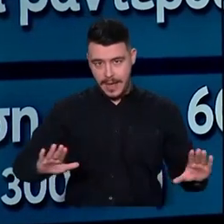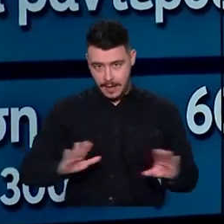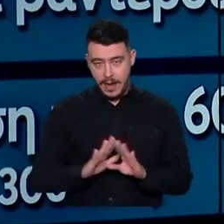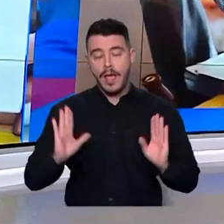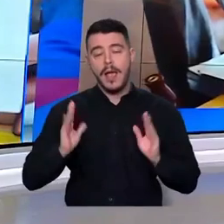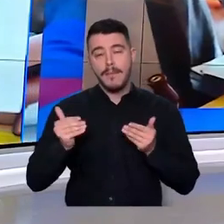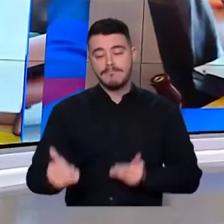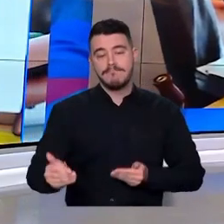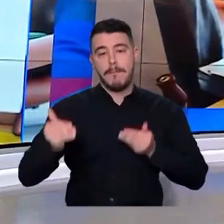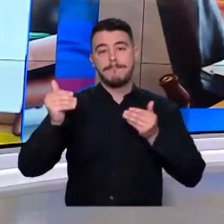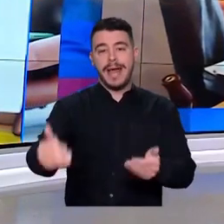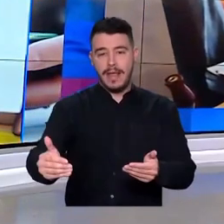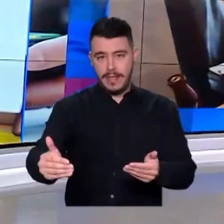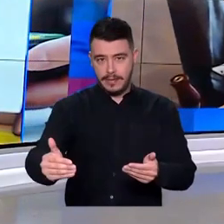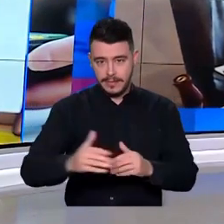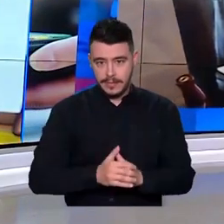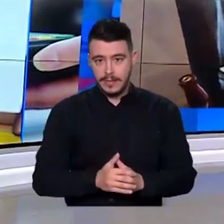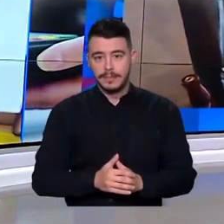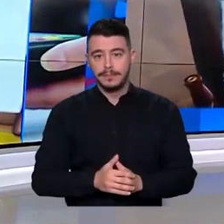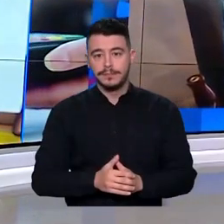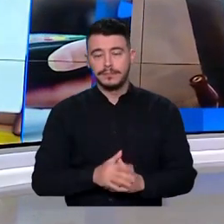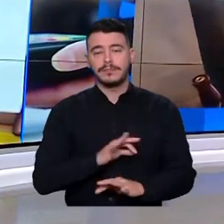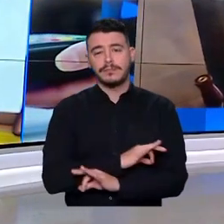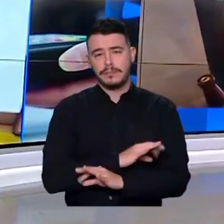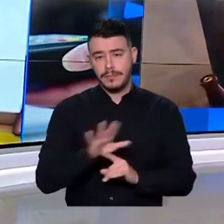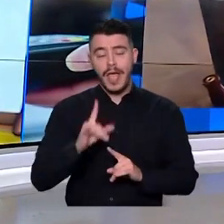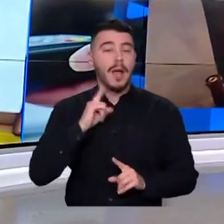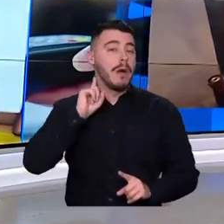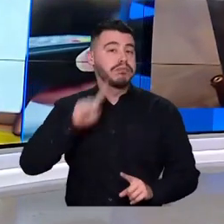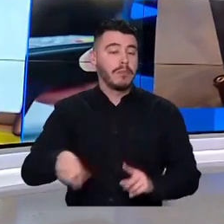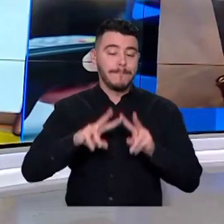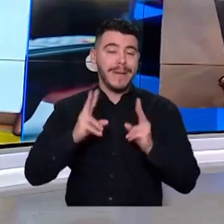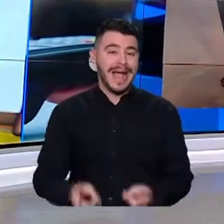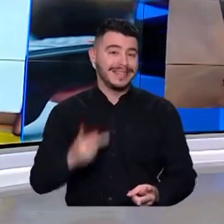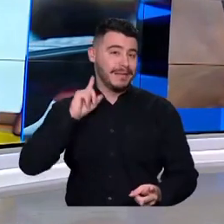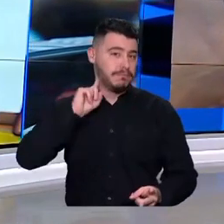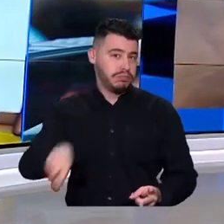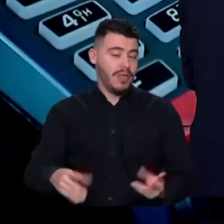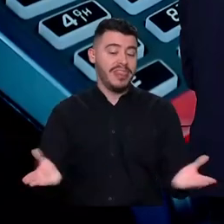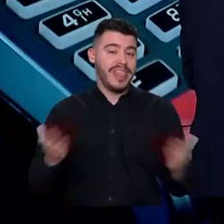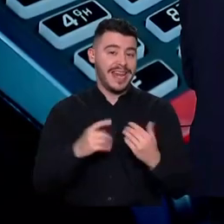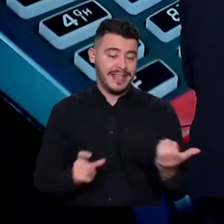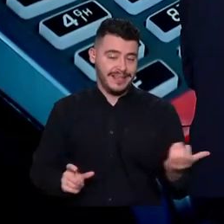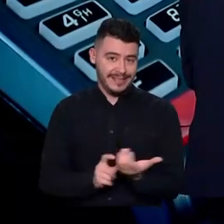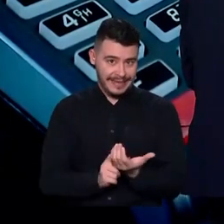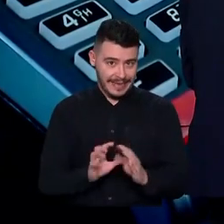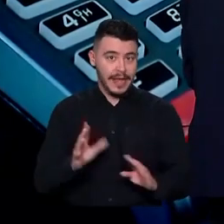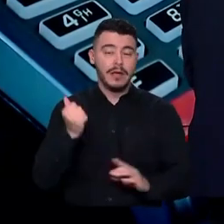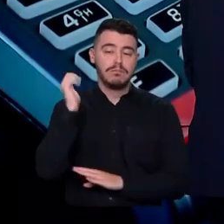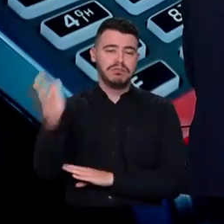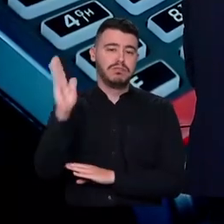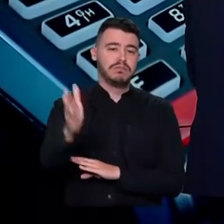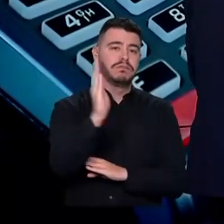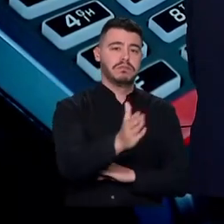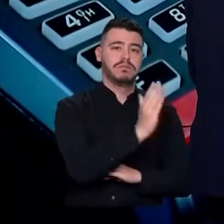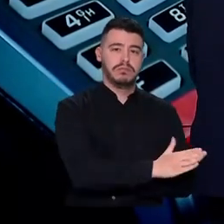λειτουργικότητα όμως τα χρα θα πέφτανε βροχή μακάρι σε ένα μήνα ή έστω σε δύο από τώρα να συμβεί είναι